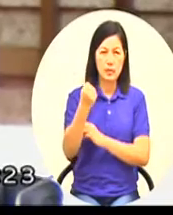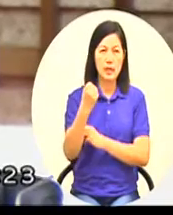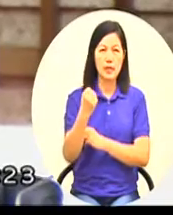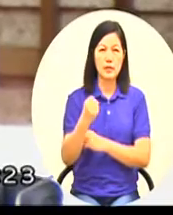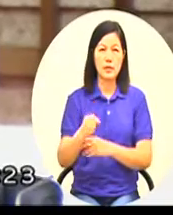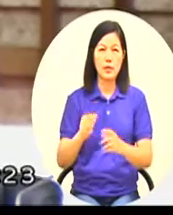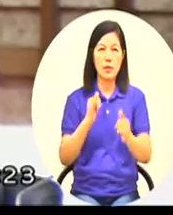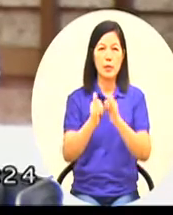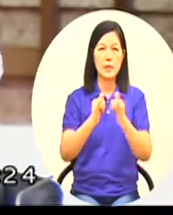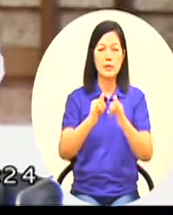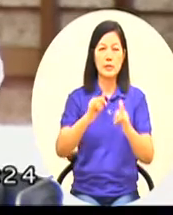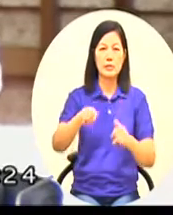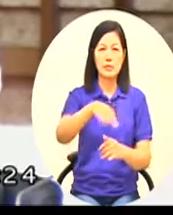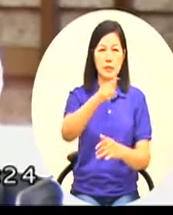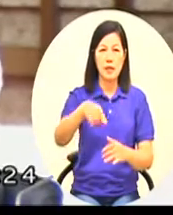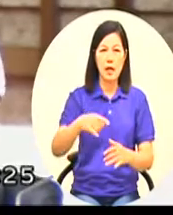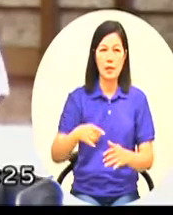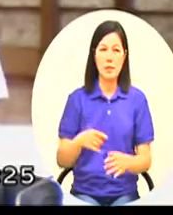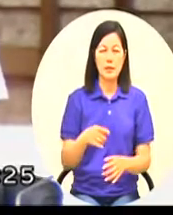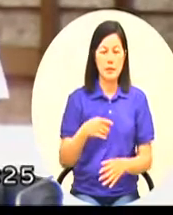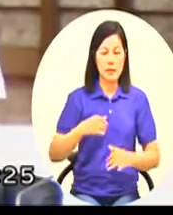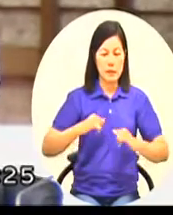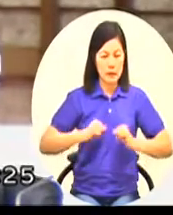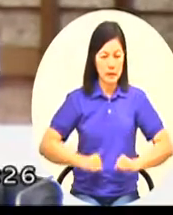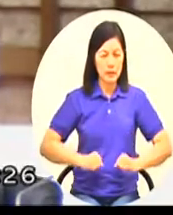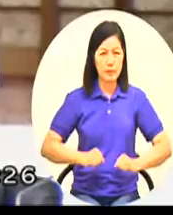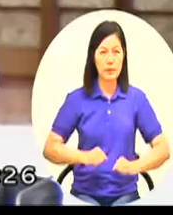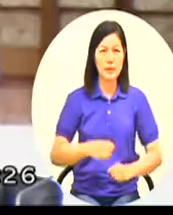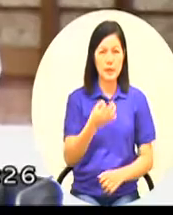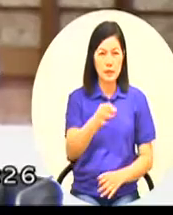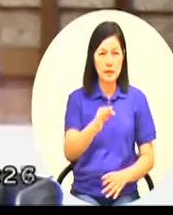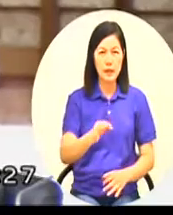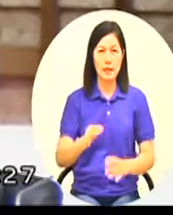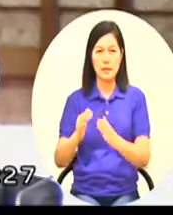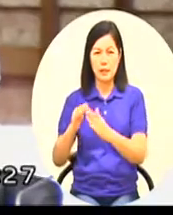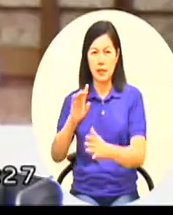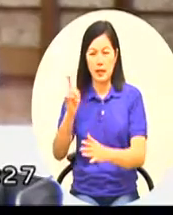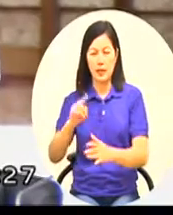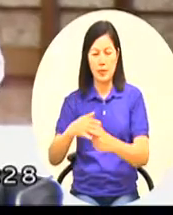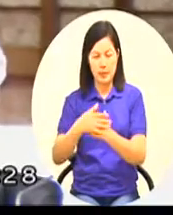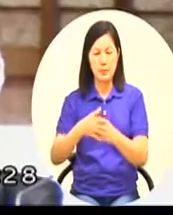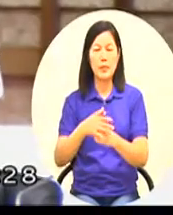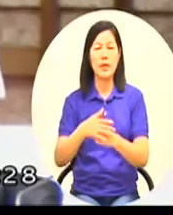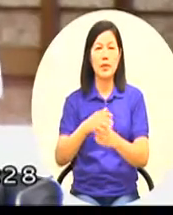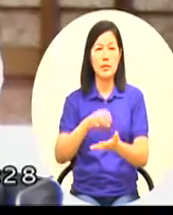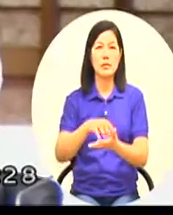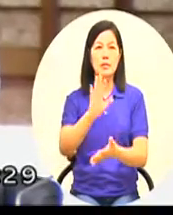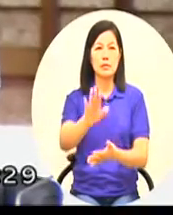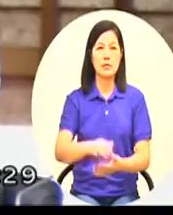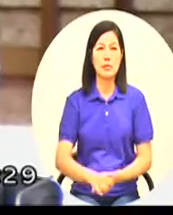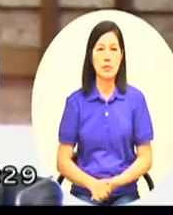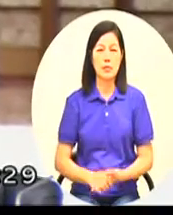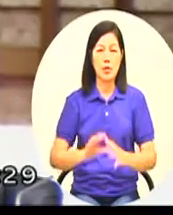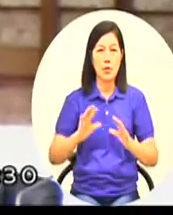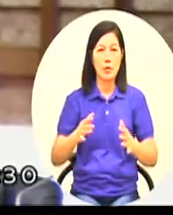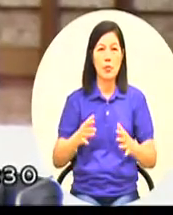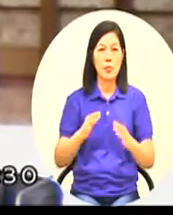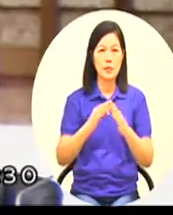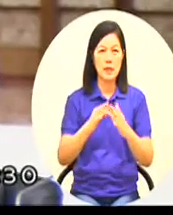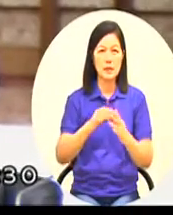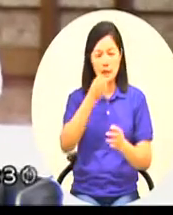民的市民的生命财产能够得以最重要的保障。那另外，我们国家的主人翁这个犯罪的一